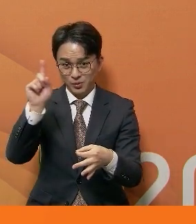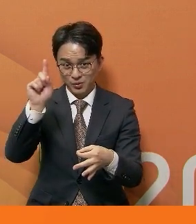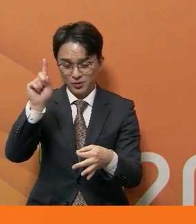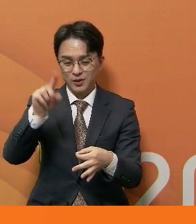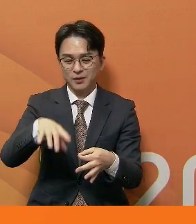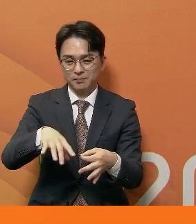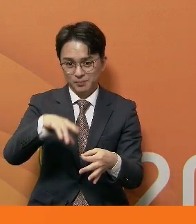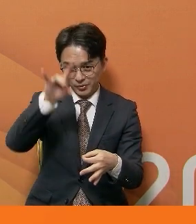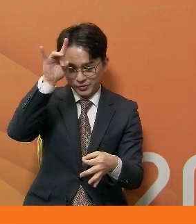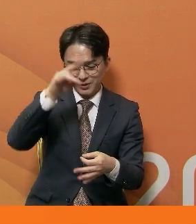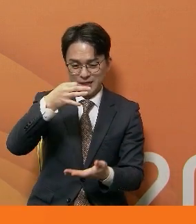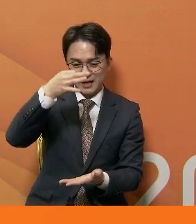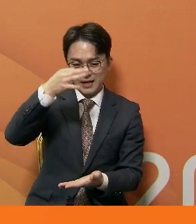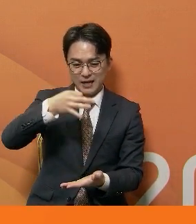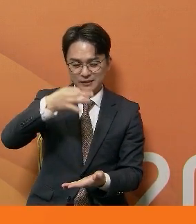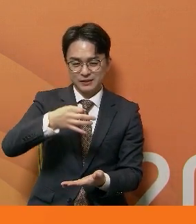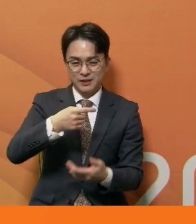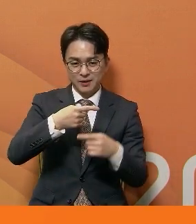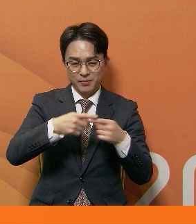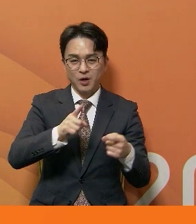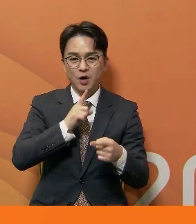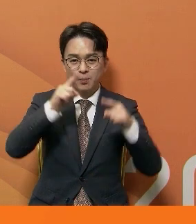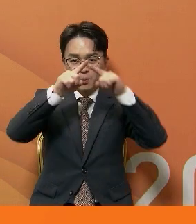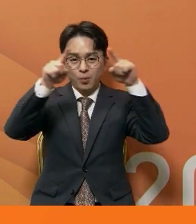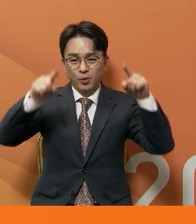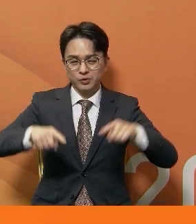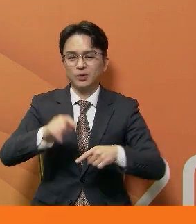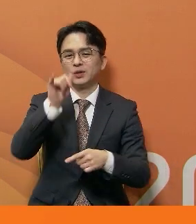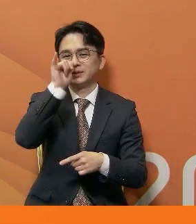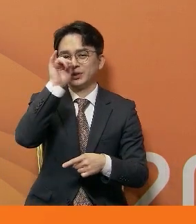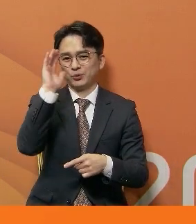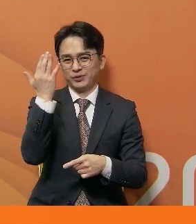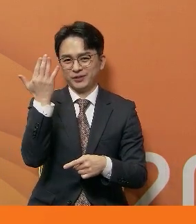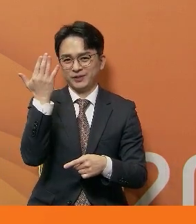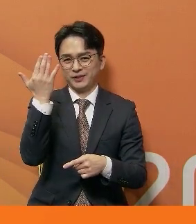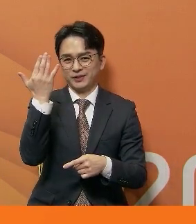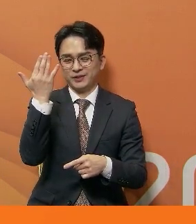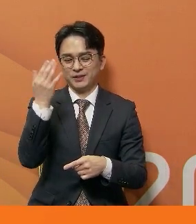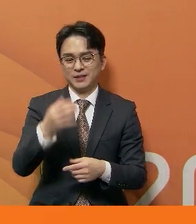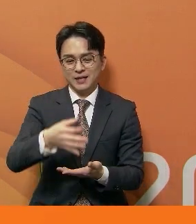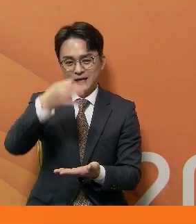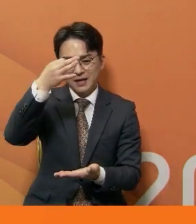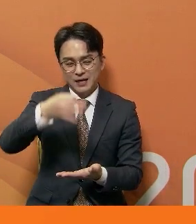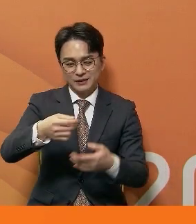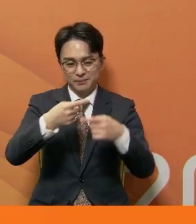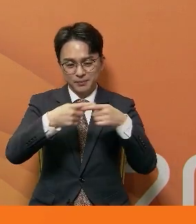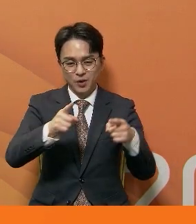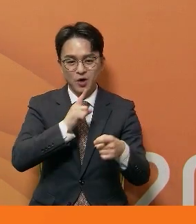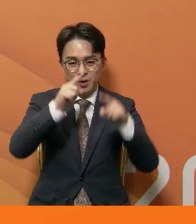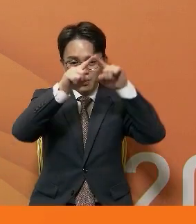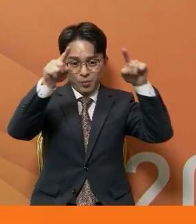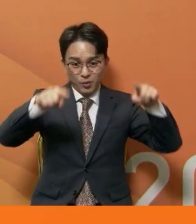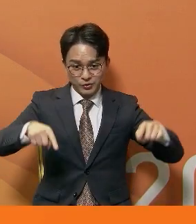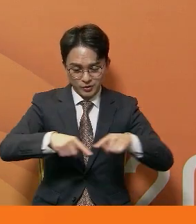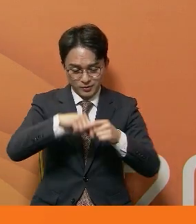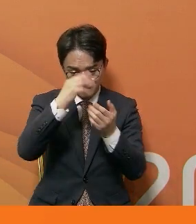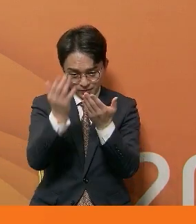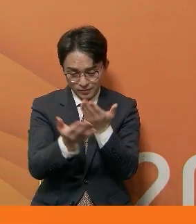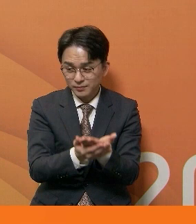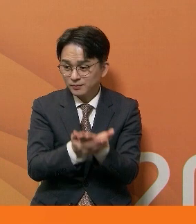보고서를 기반으로 투자라는 가치평가 전문 펀드입니다이 가치평가 펀드에서 투자를 하려면 가치평가 보고서가 반드시 필요하기 때문에